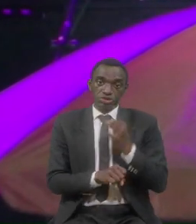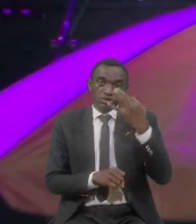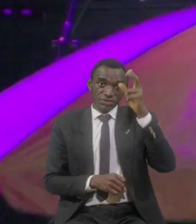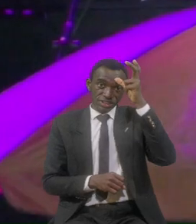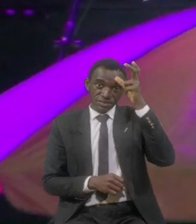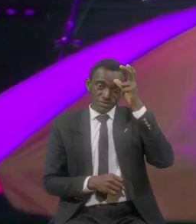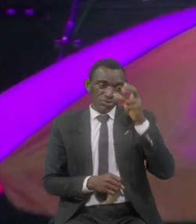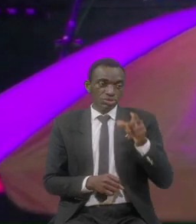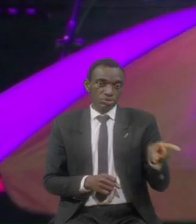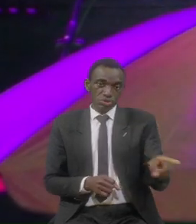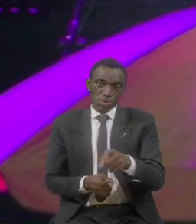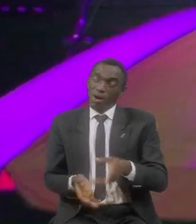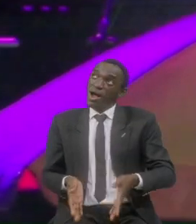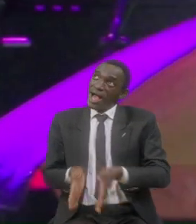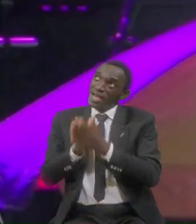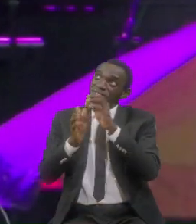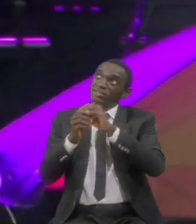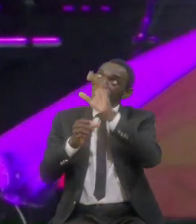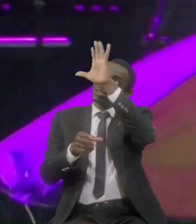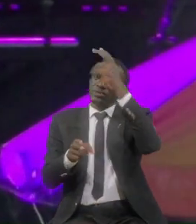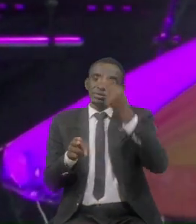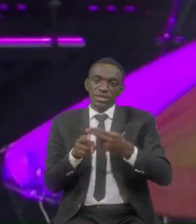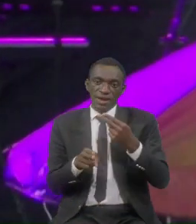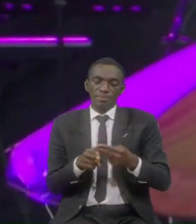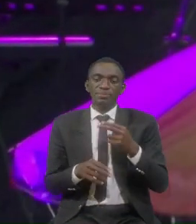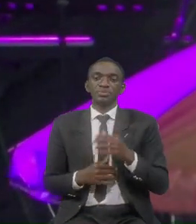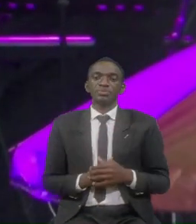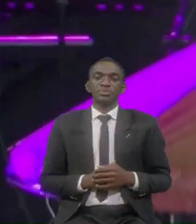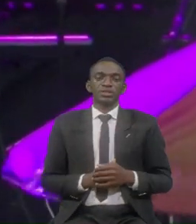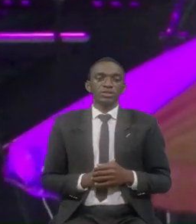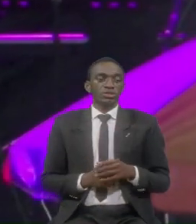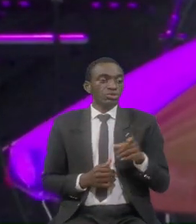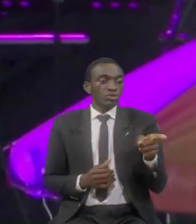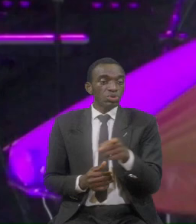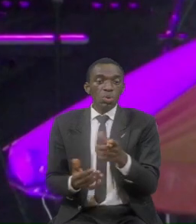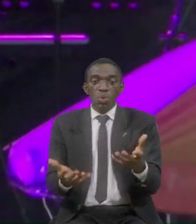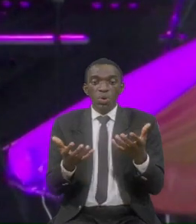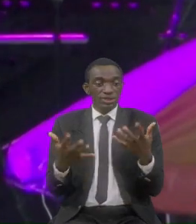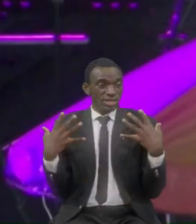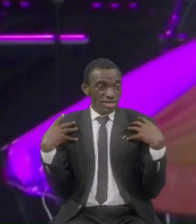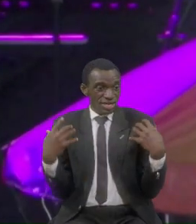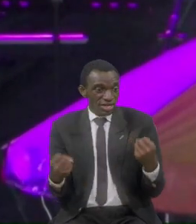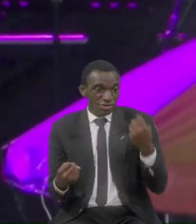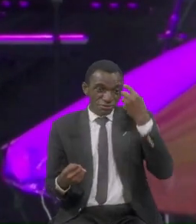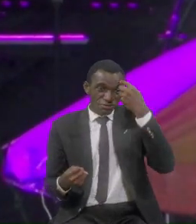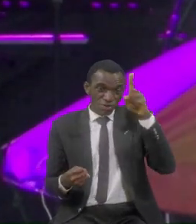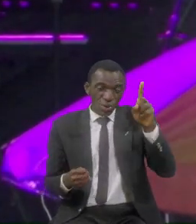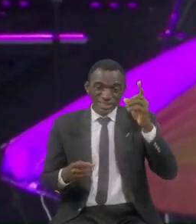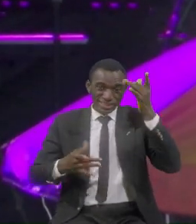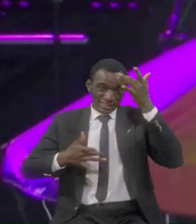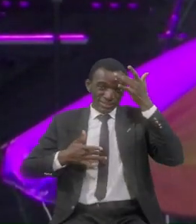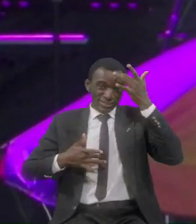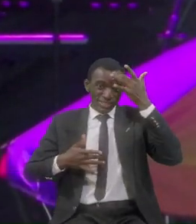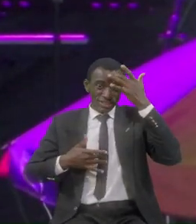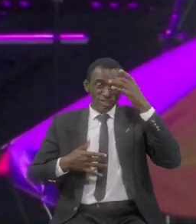o gigot ni Satanas nangayo tas alang nga pangalan. Healing for the incurable. We ask in His name. Kayuan sa